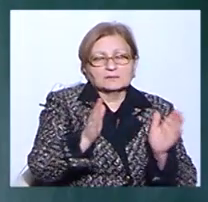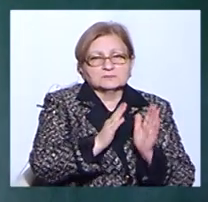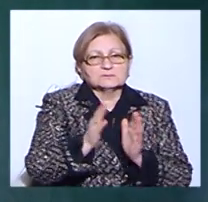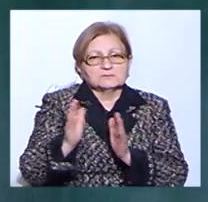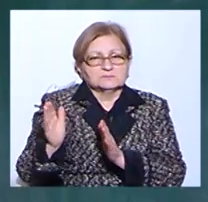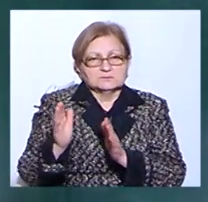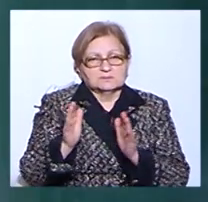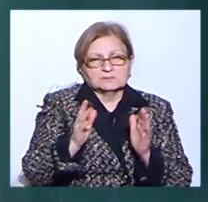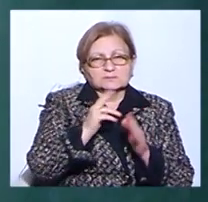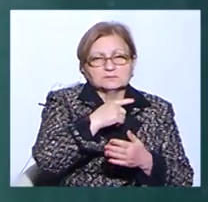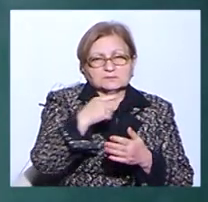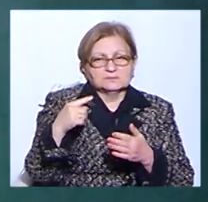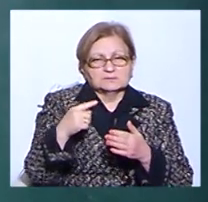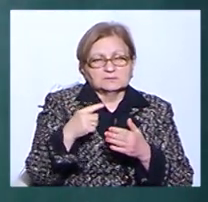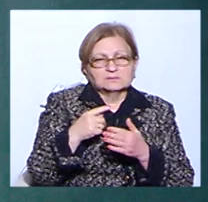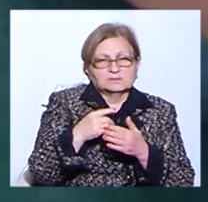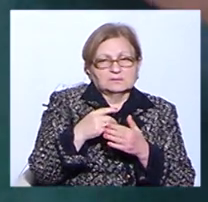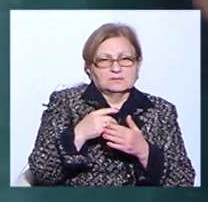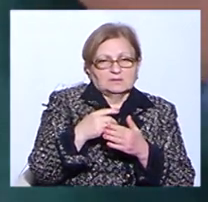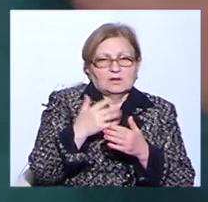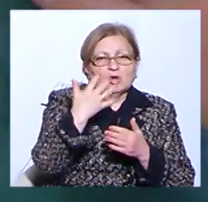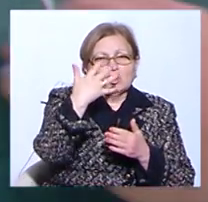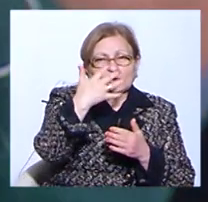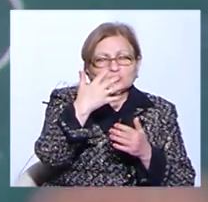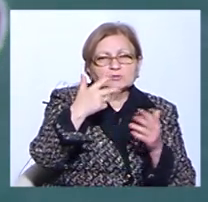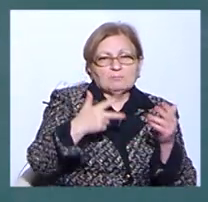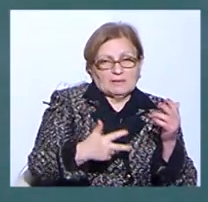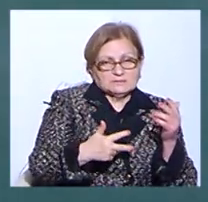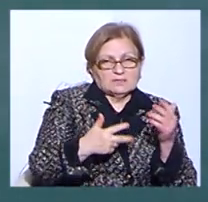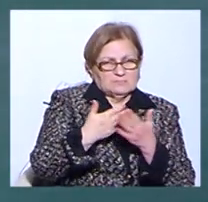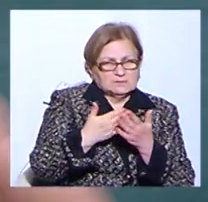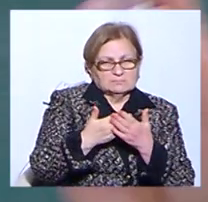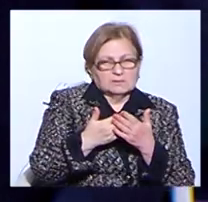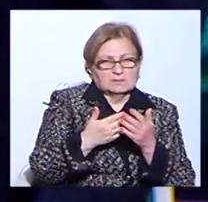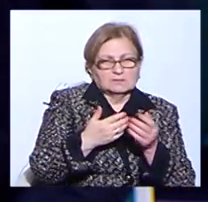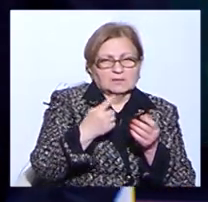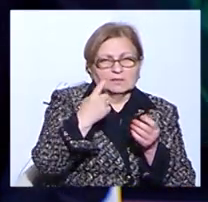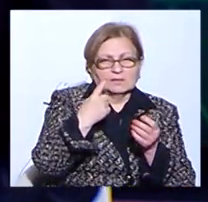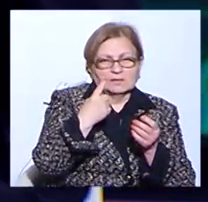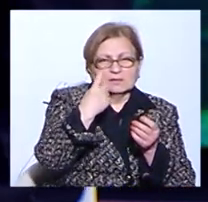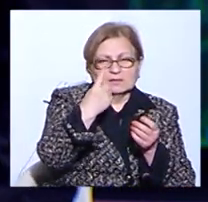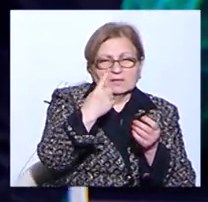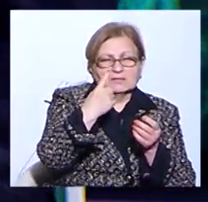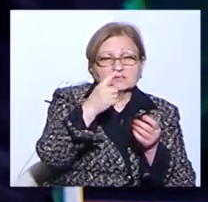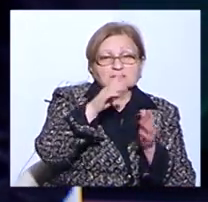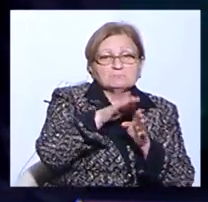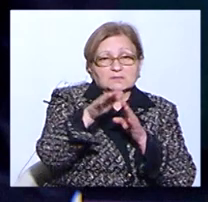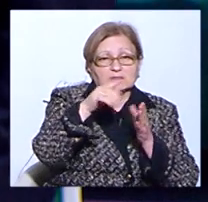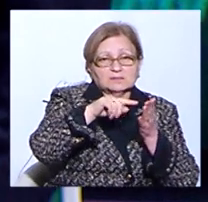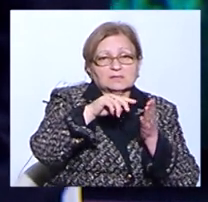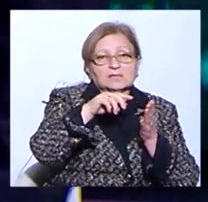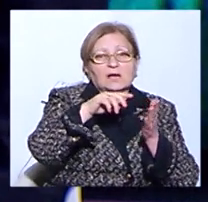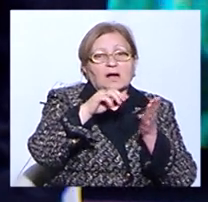მაგალითად 5 მესამედი. 1 მთელი დაყოფილია 3 ტოლ ნაწილად